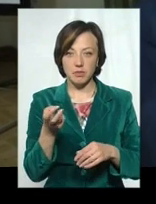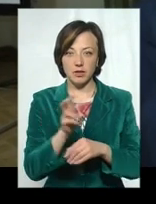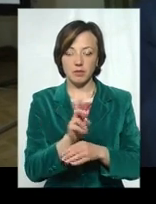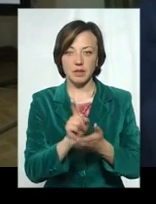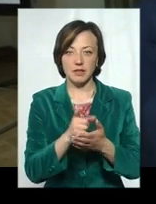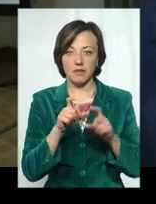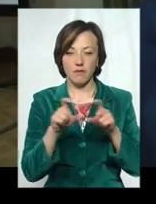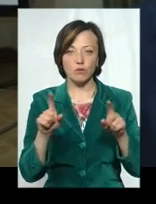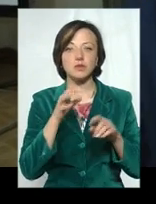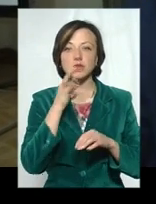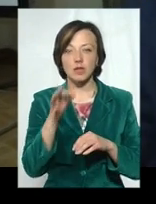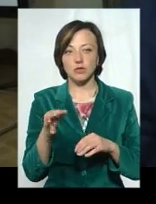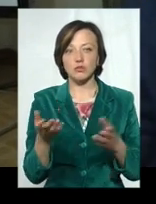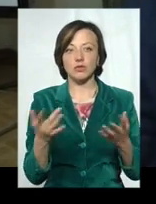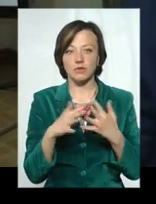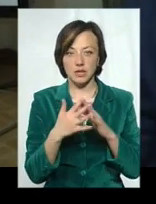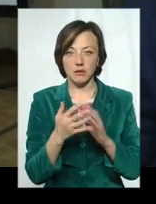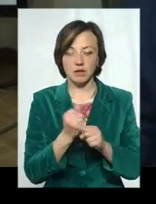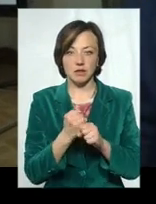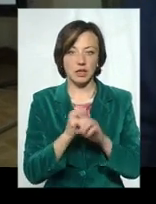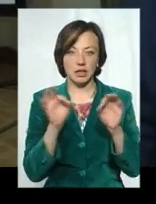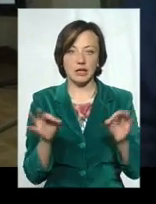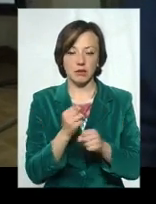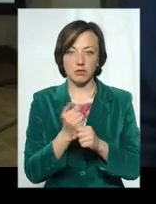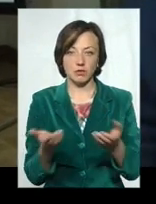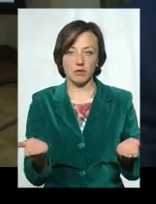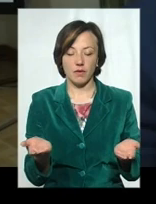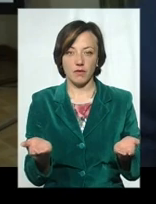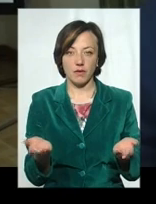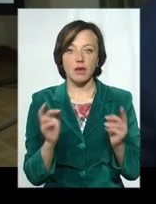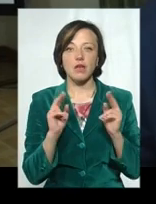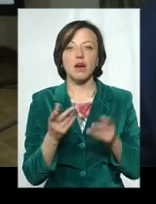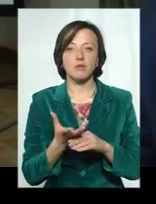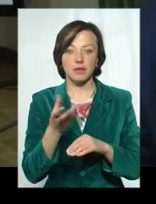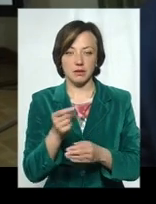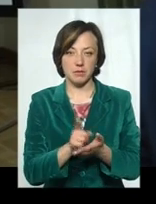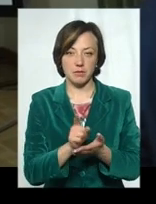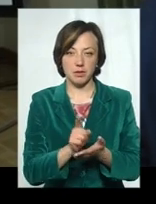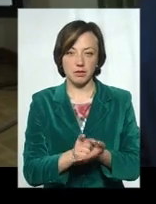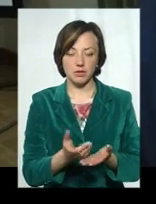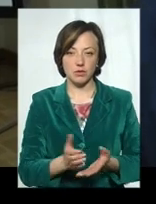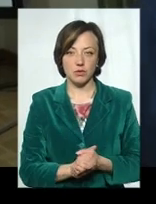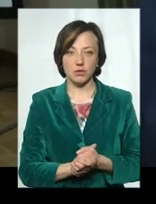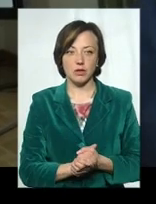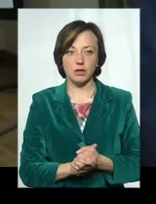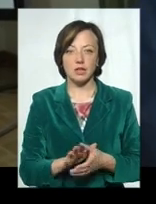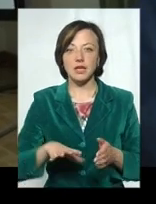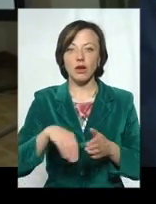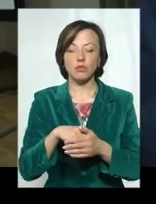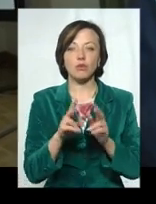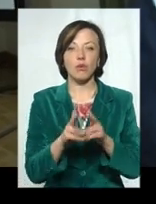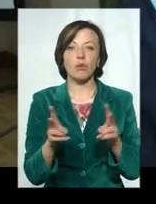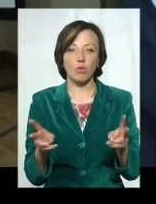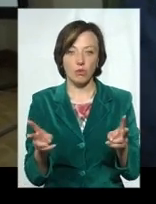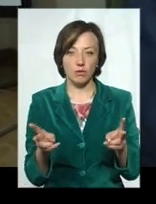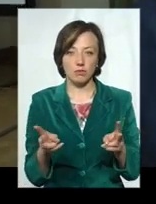фонд. І що ми їм скажемо? Ну я ж в селі працював, я ніде не працював. Як ми їм будемо платити пенсію? За рахунок кого?